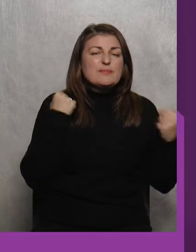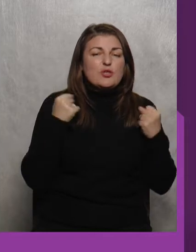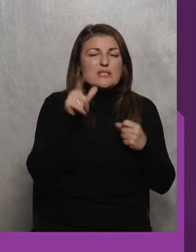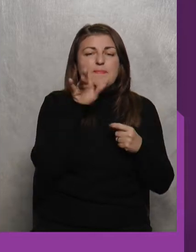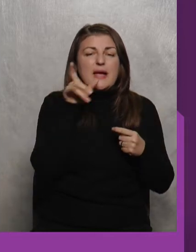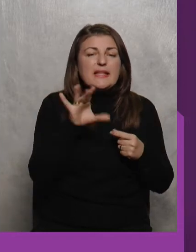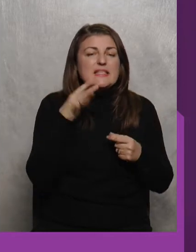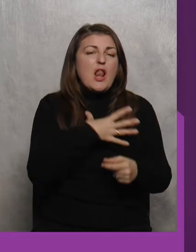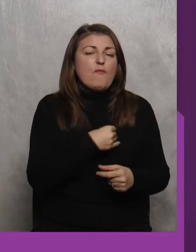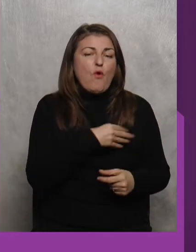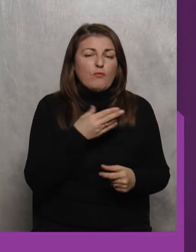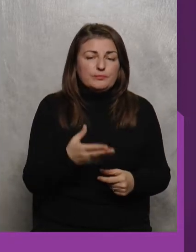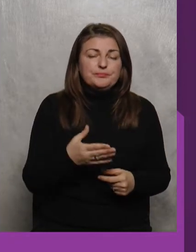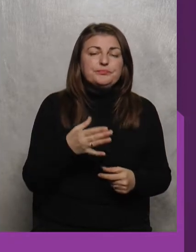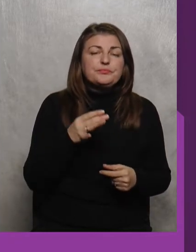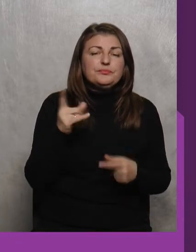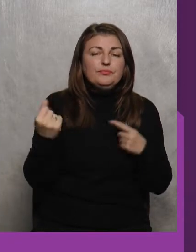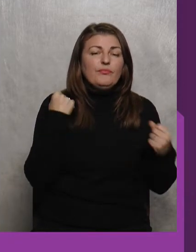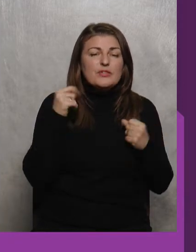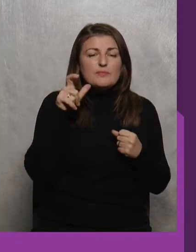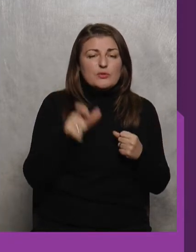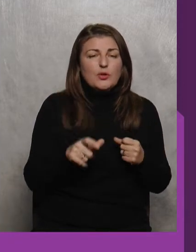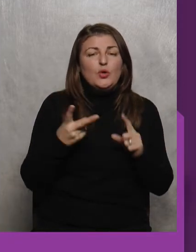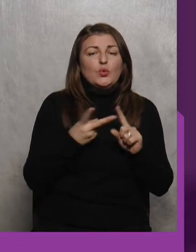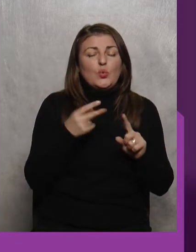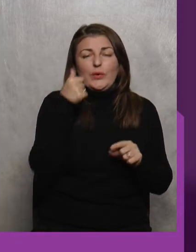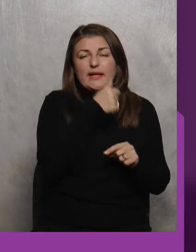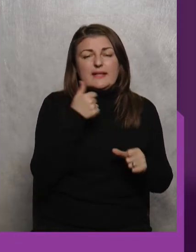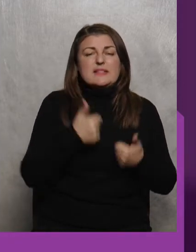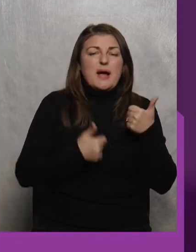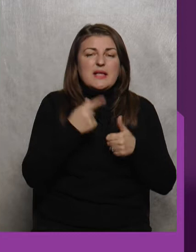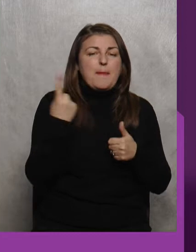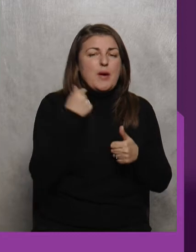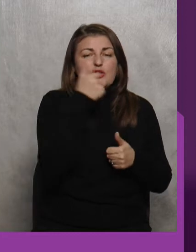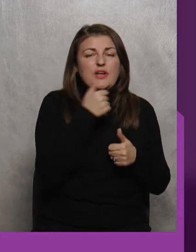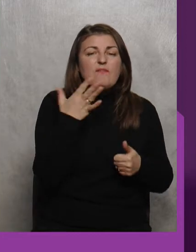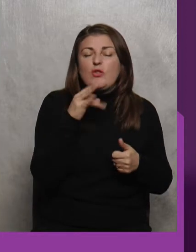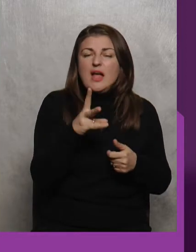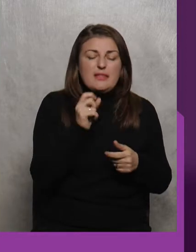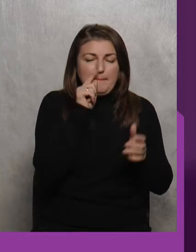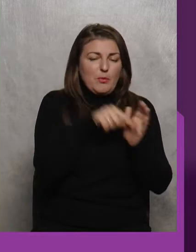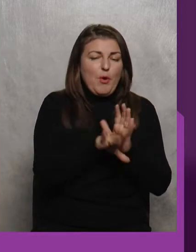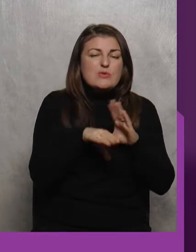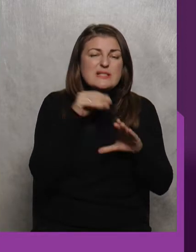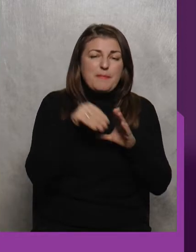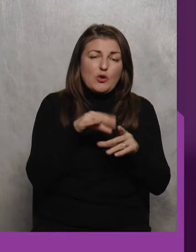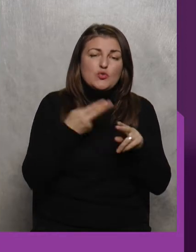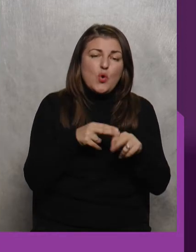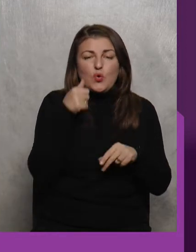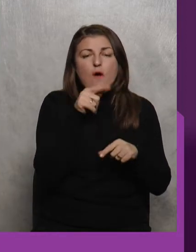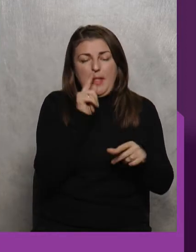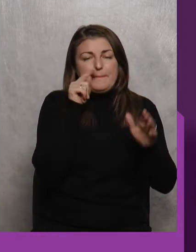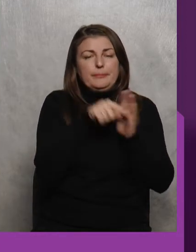Львову. От, спортсменка другий рік змагається, перший рік вона не пробилася у збірну, цього року